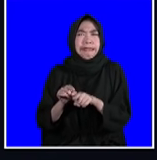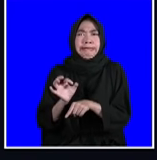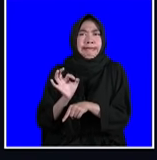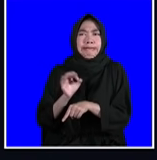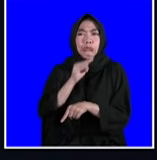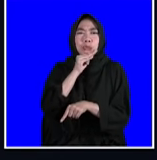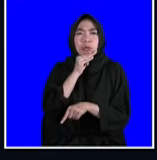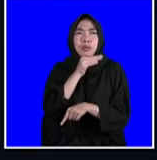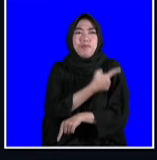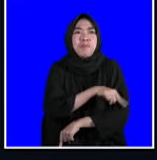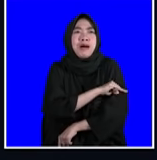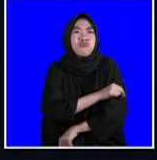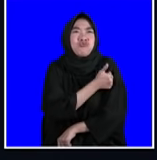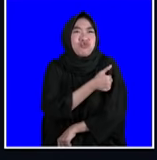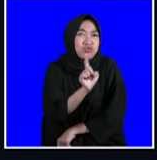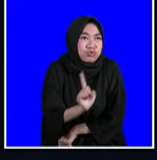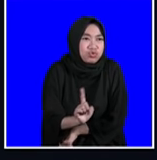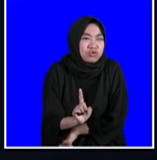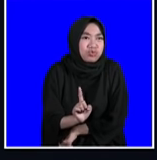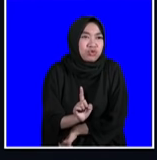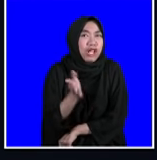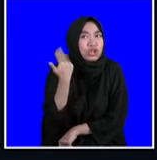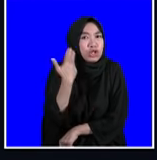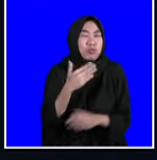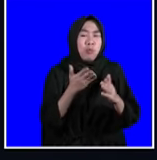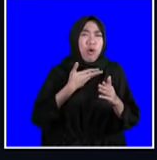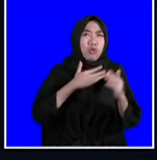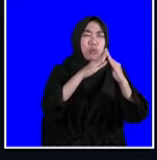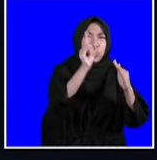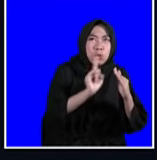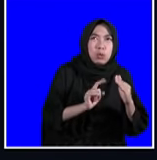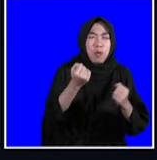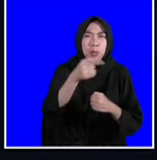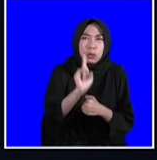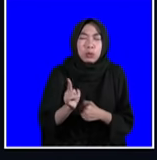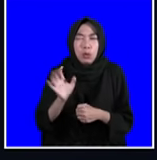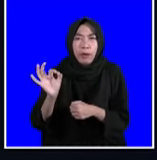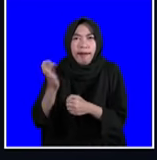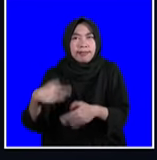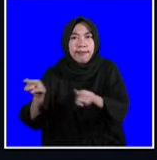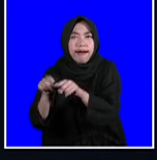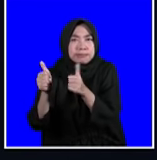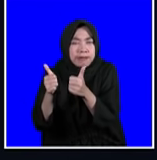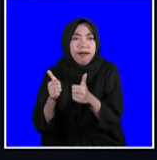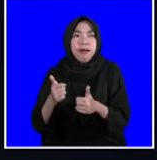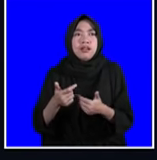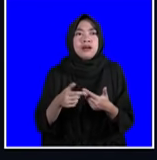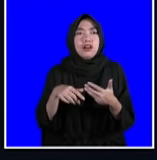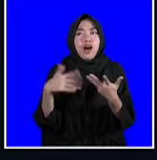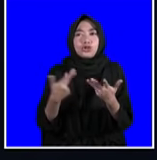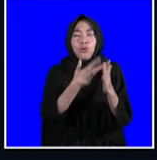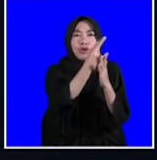mapan dengan kriteria tadi, punya rumah dulu, punya kendaraan dulu, kemudian harus punya